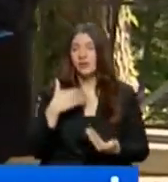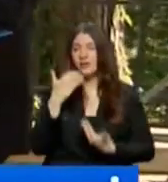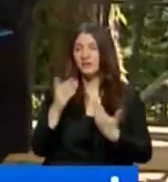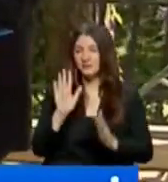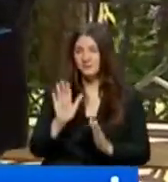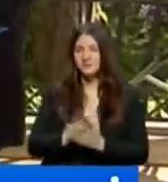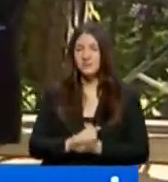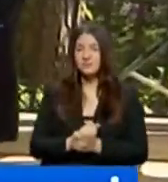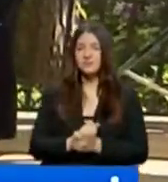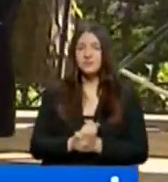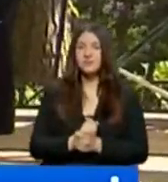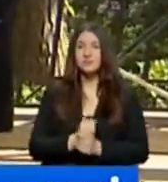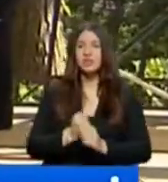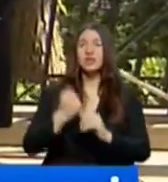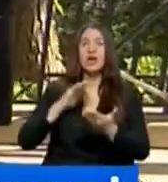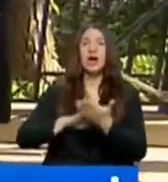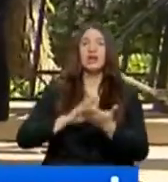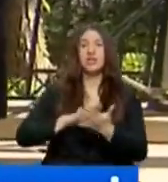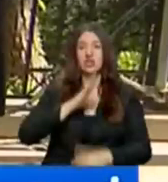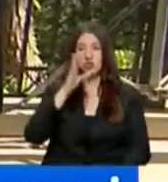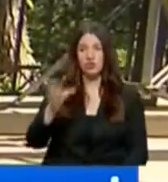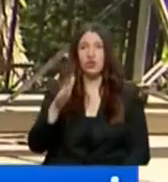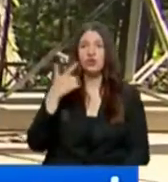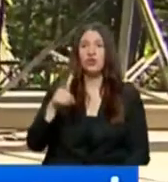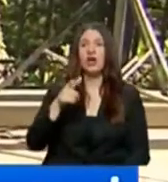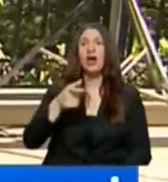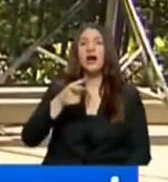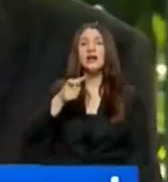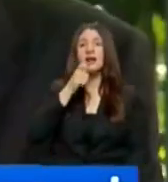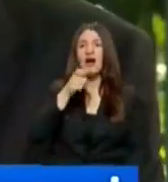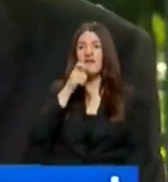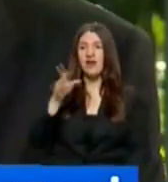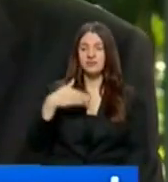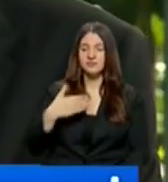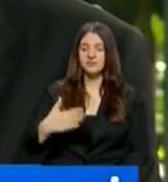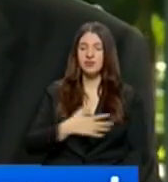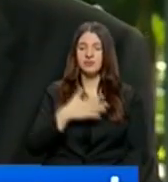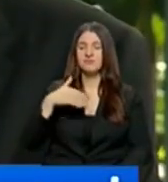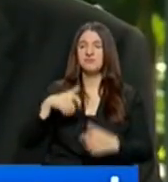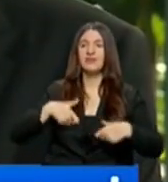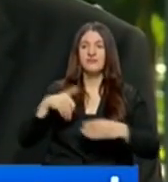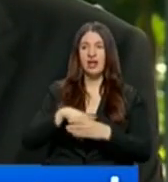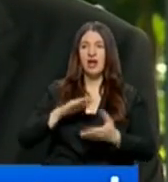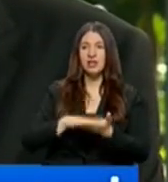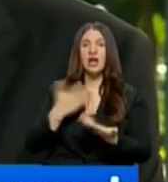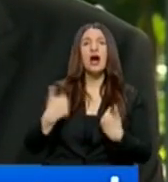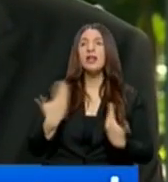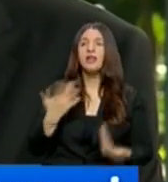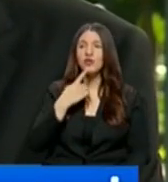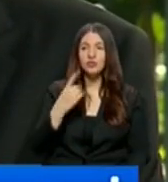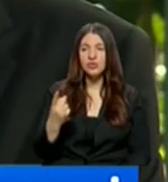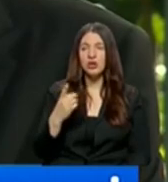anlatacağım. Arkadaşlar gidiyorlar köyün kahvesine, bizim CHP milletvekili arkadaşlar. Vaziyet nasıl